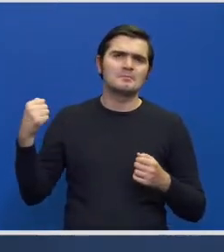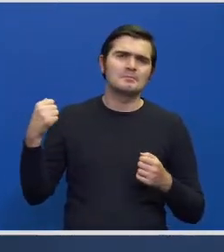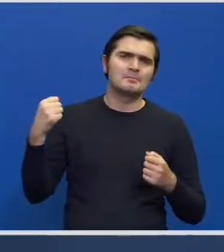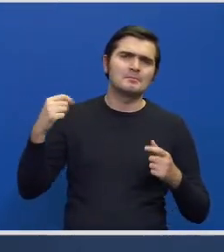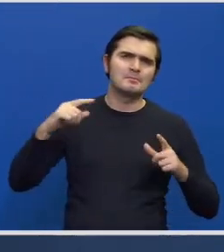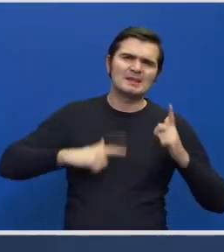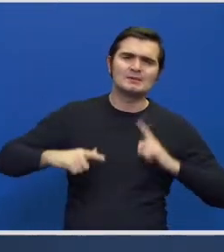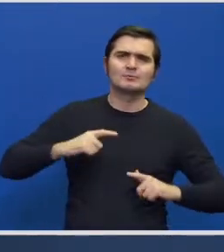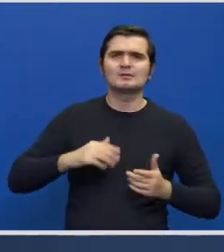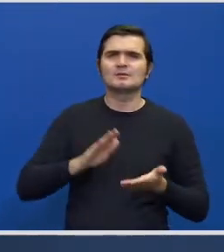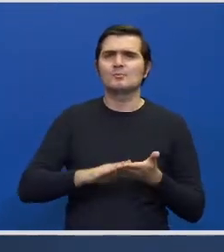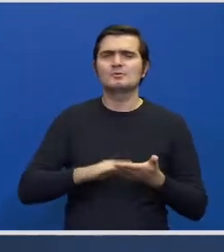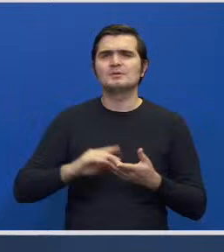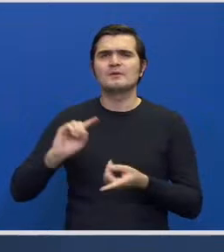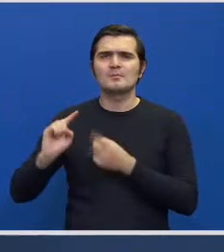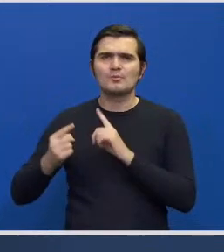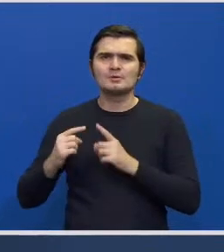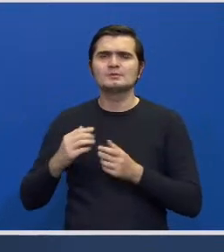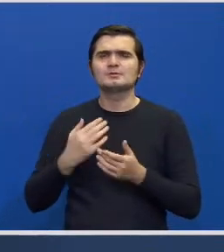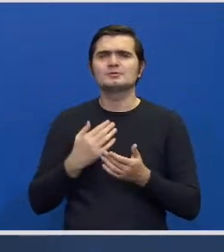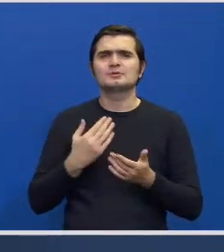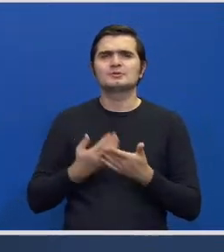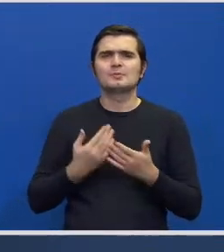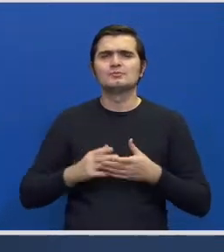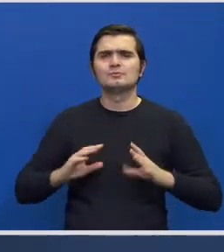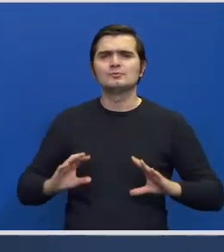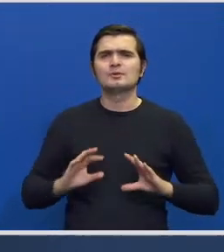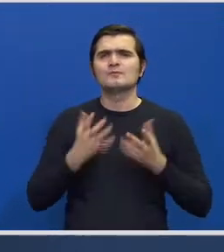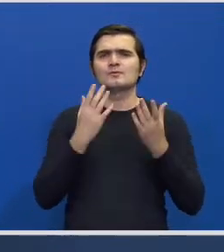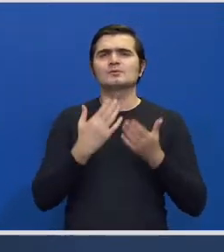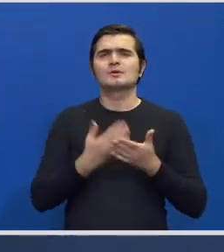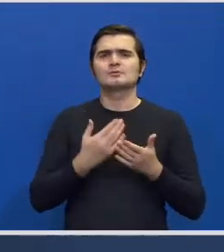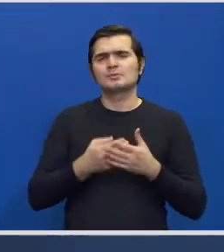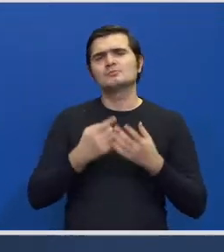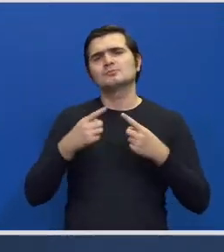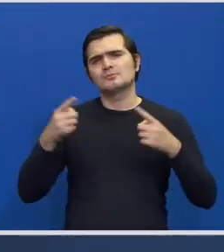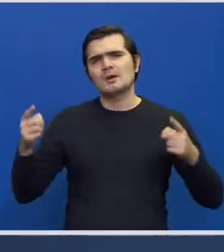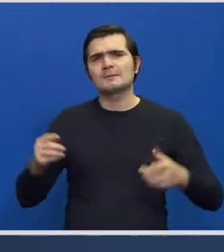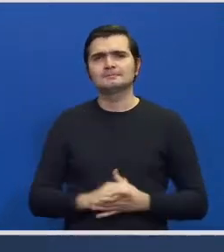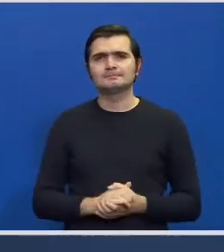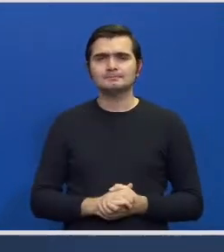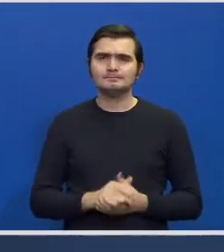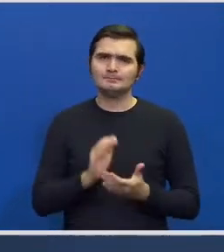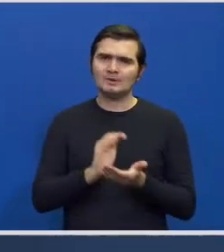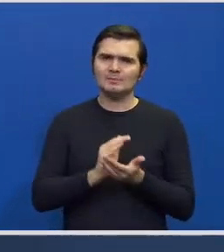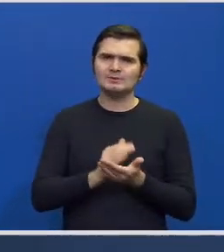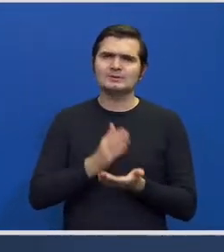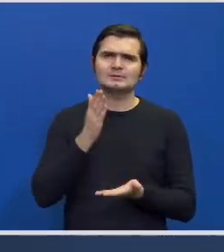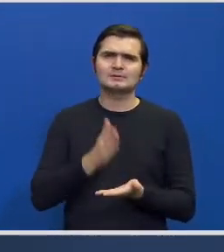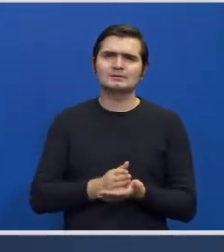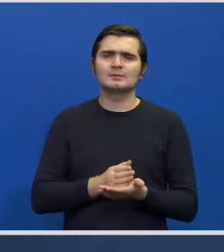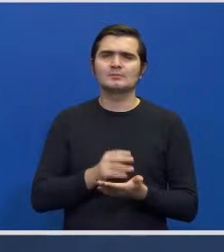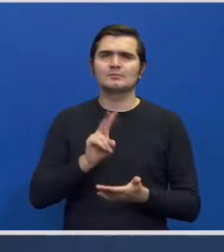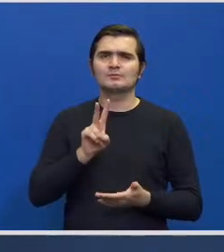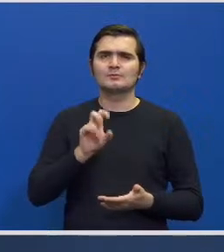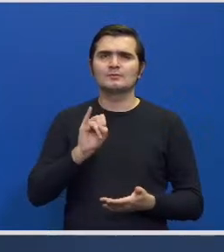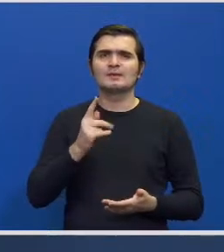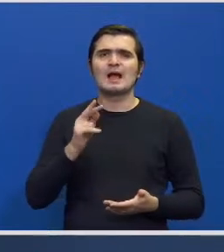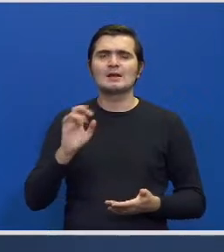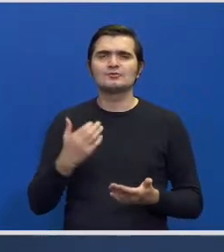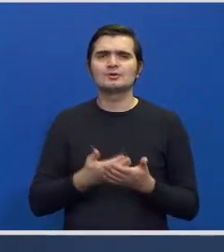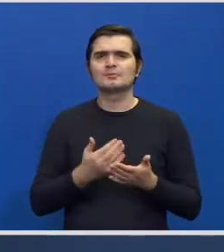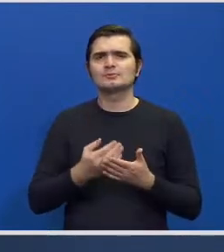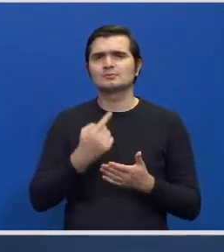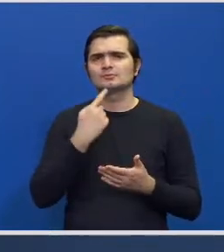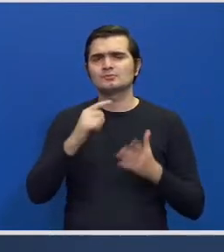persoanelor persecutate din motive politice sau etnice, revoluționare, indemnizații academicieni, urmașii acestora, etc. Menținerea